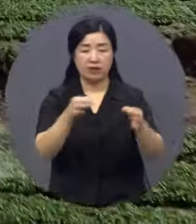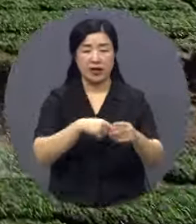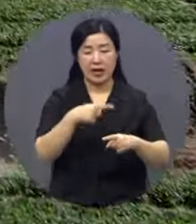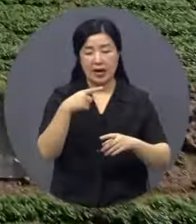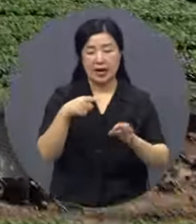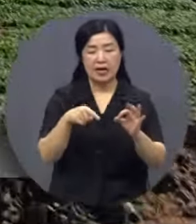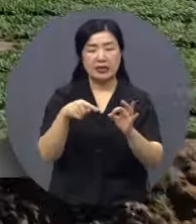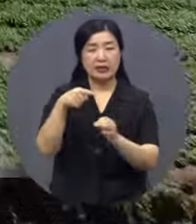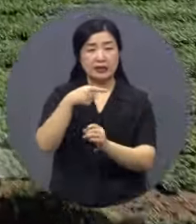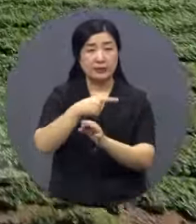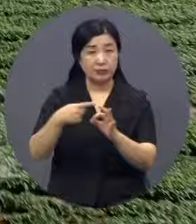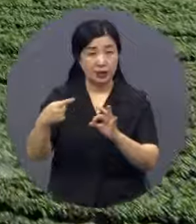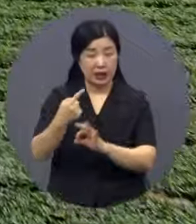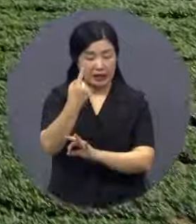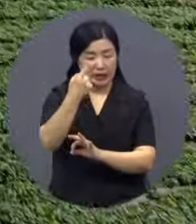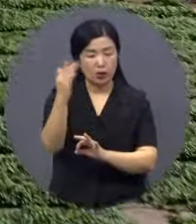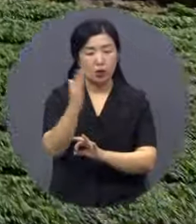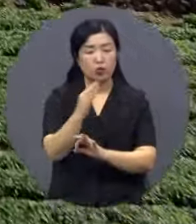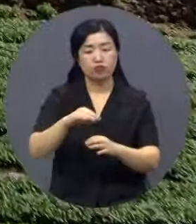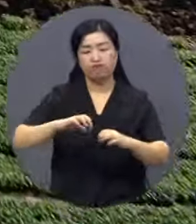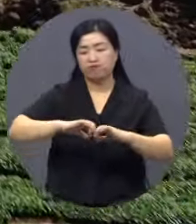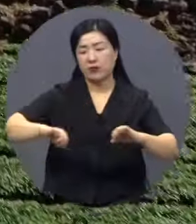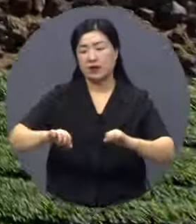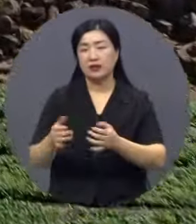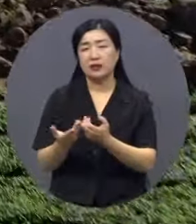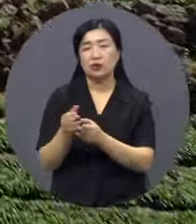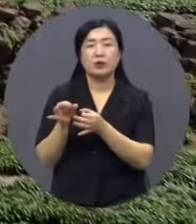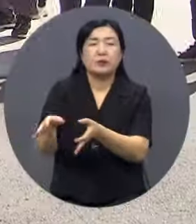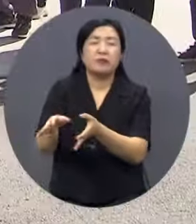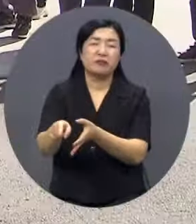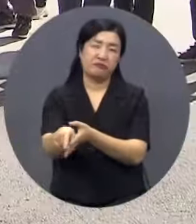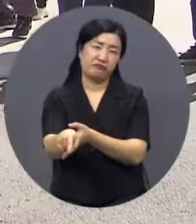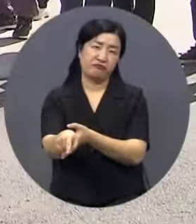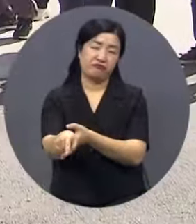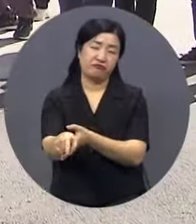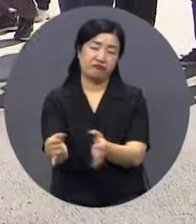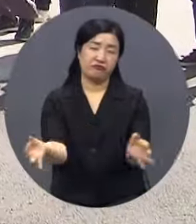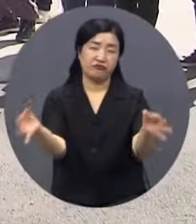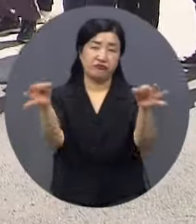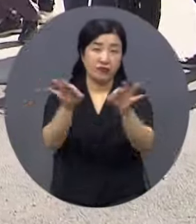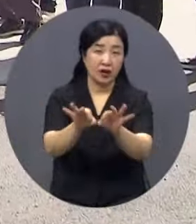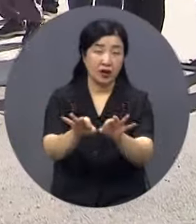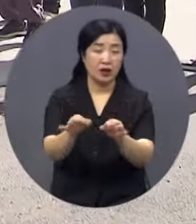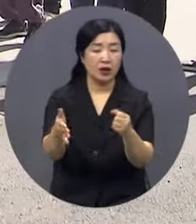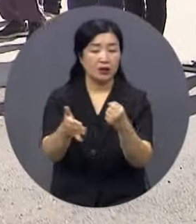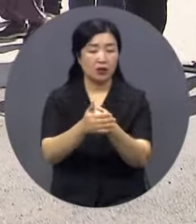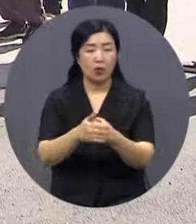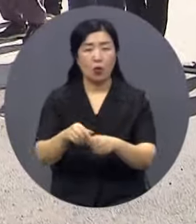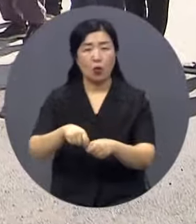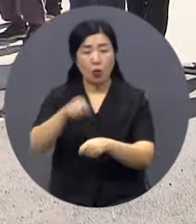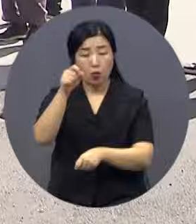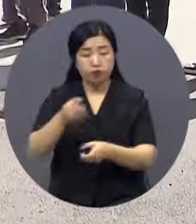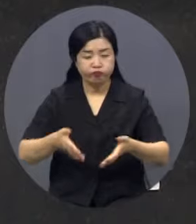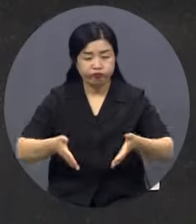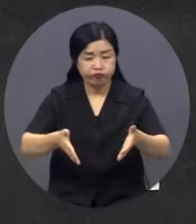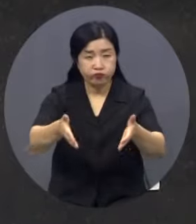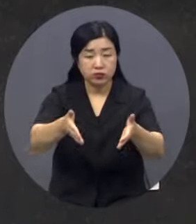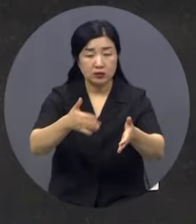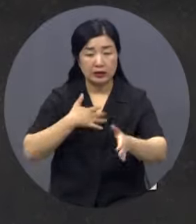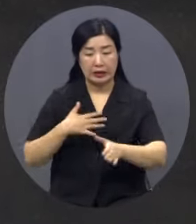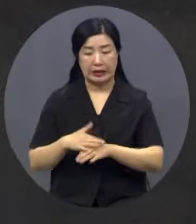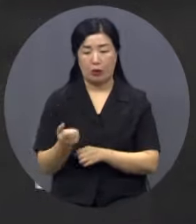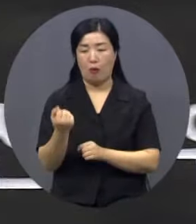1 정도씩을 떼어내서 제주도에 기부했습니다. 오래 전부터 다니던 농로를 땅